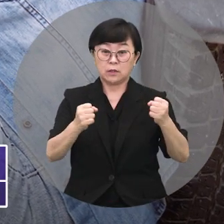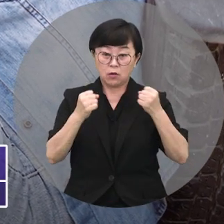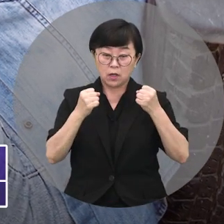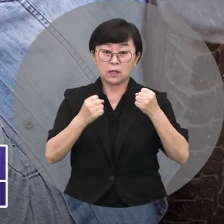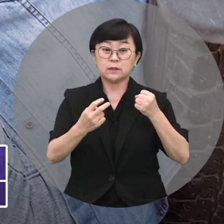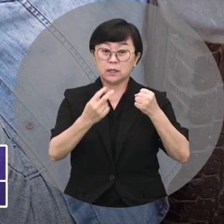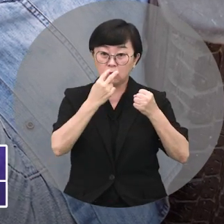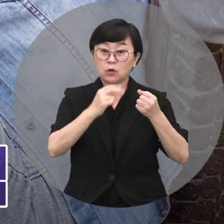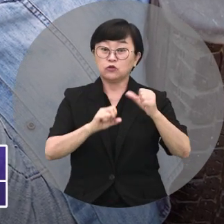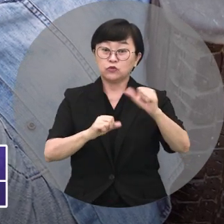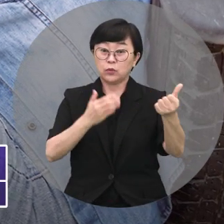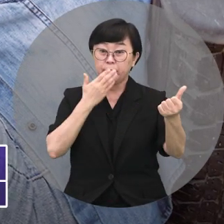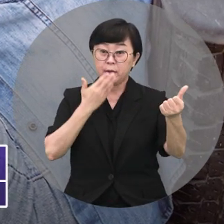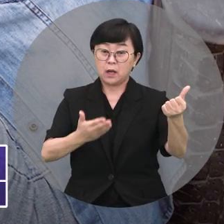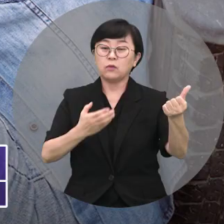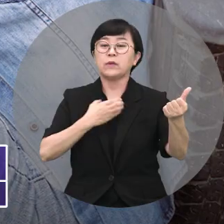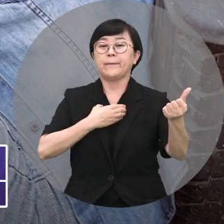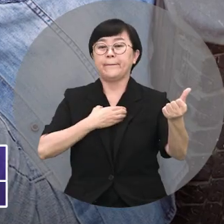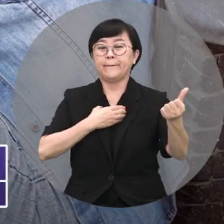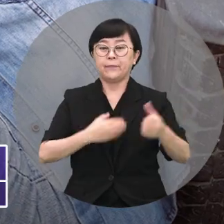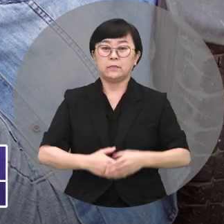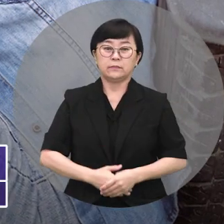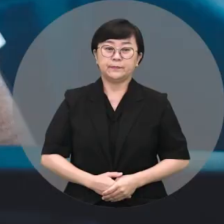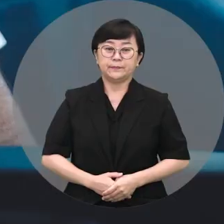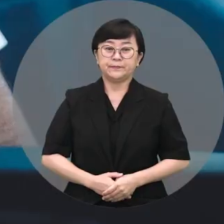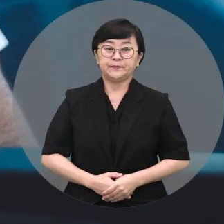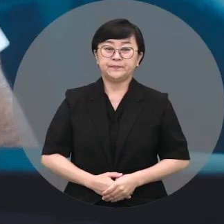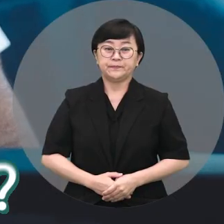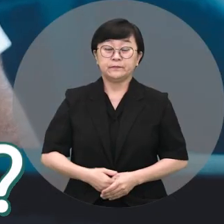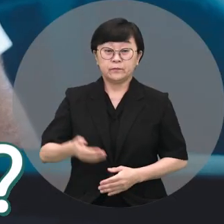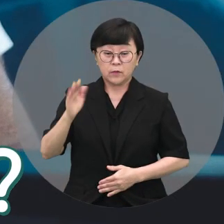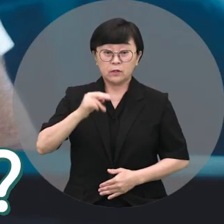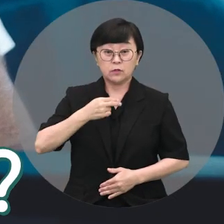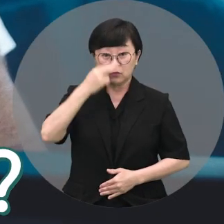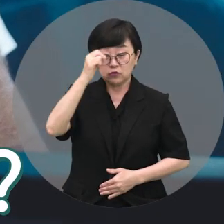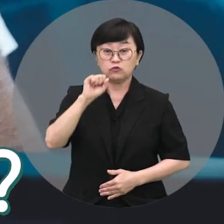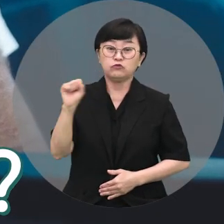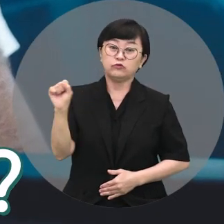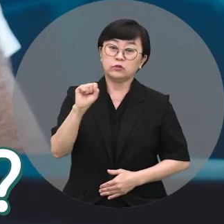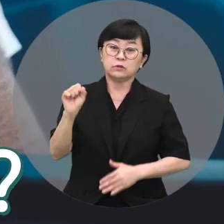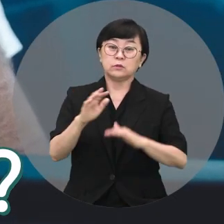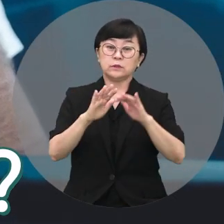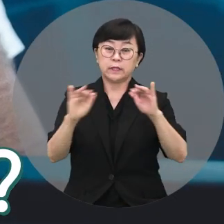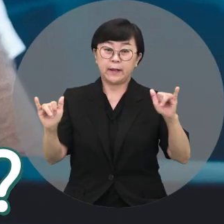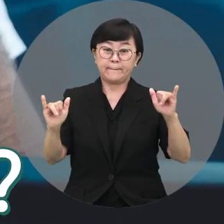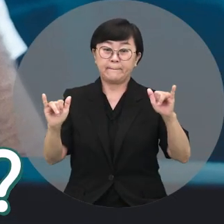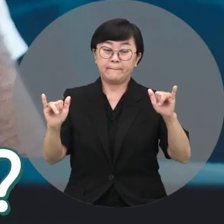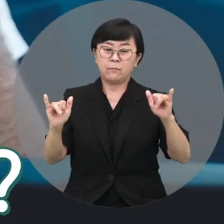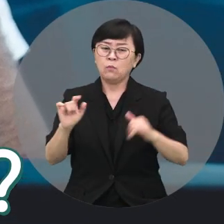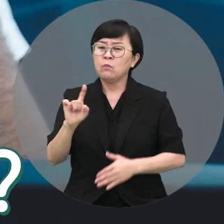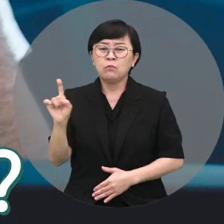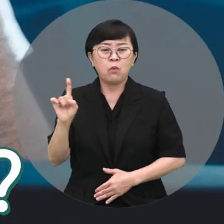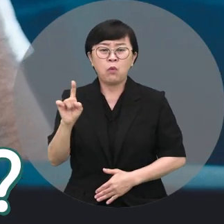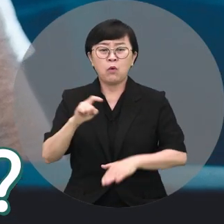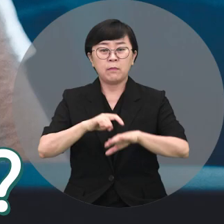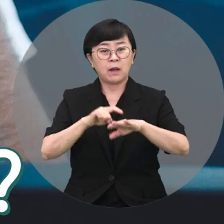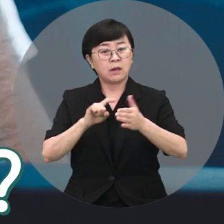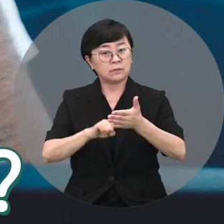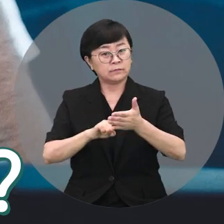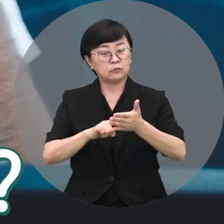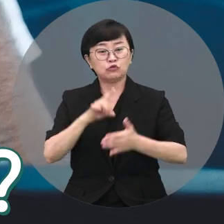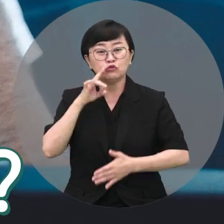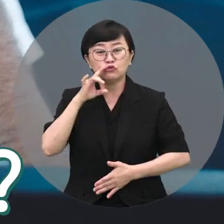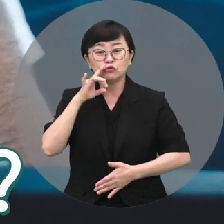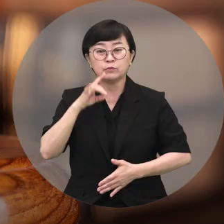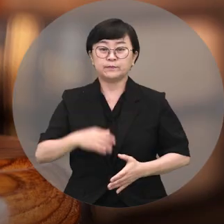건강과 생명까지 위협하는 일이니까요. 그런데도 음주운전을 하는 사람들은 대체 어떤 심리를 가지고 있는